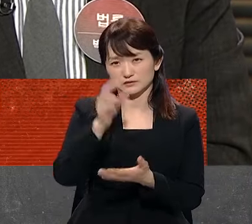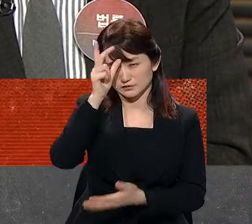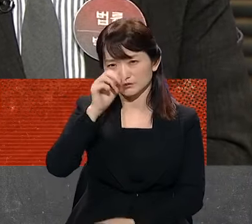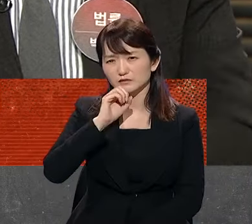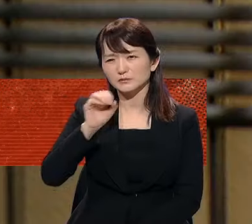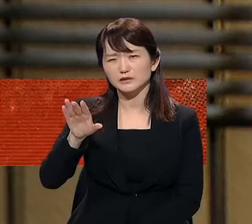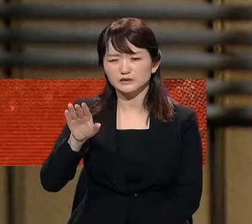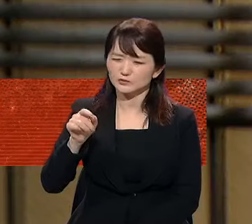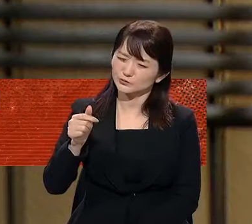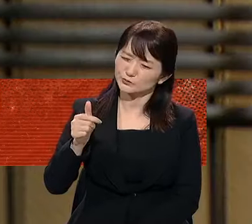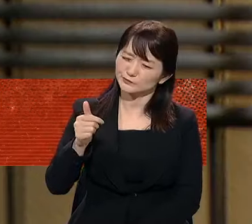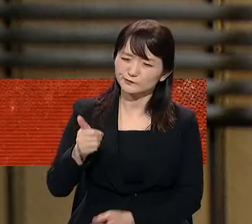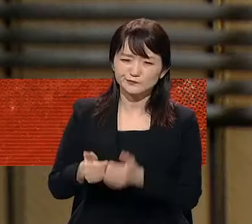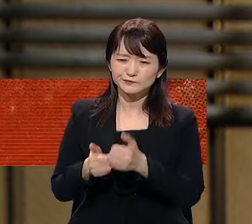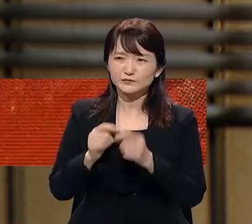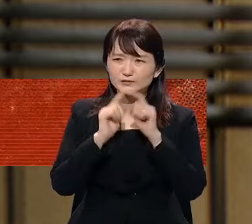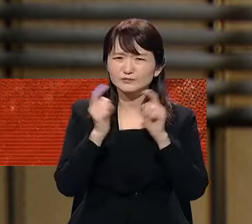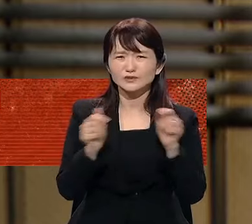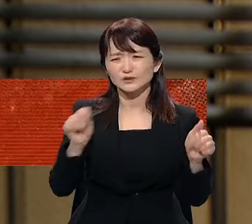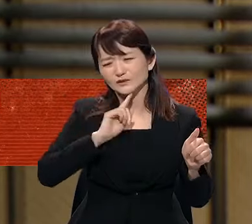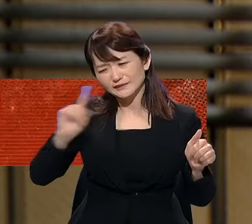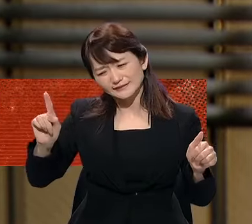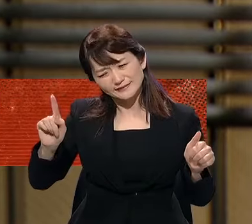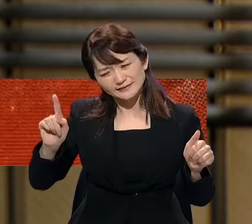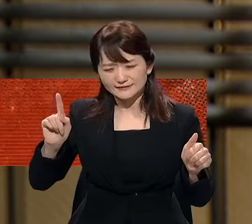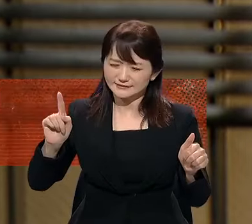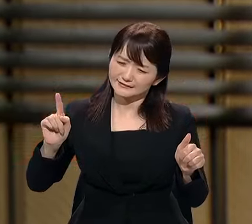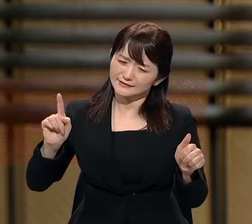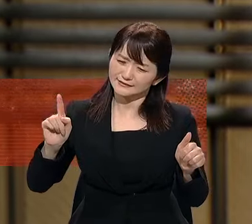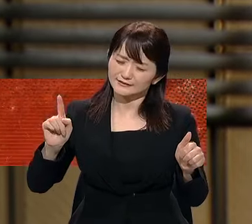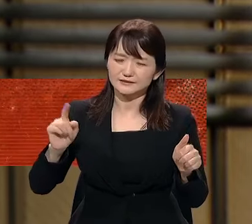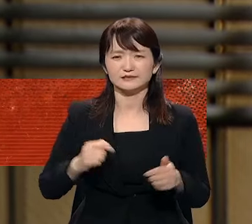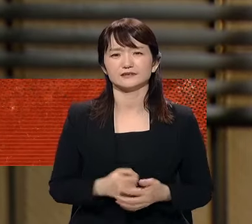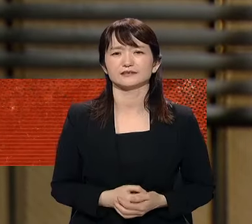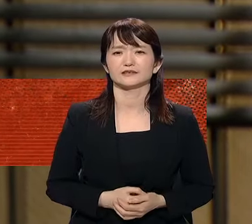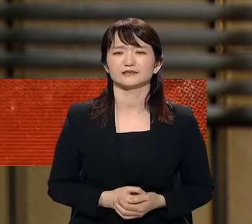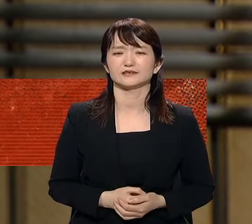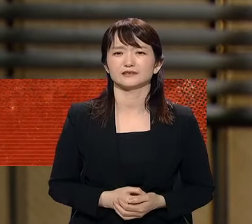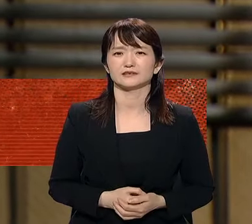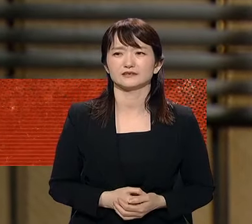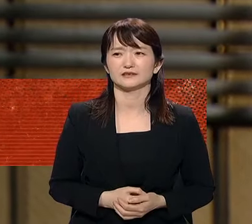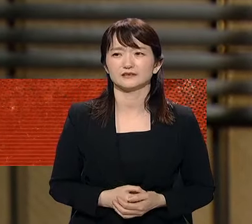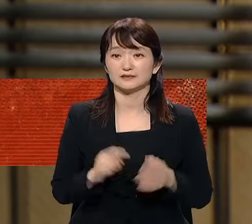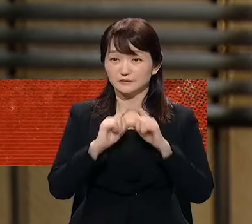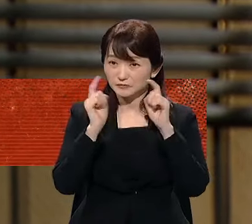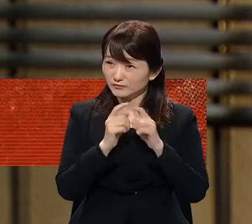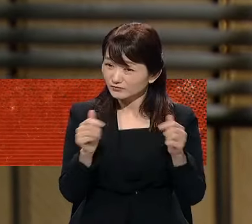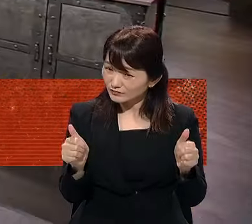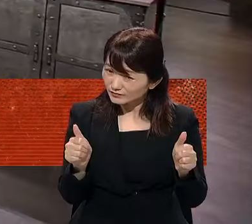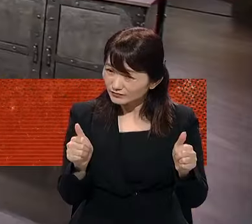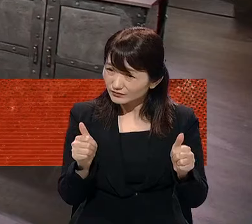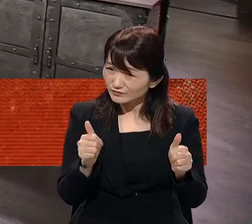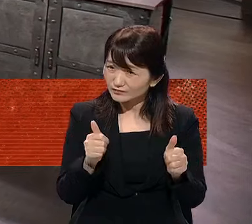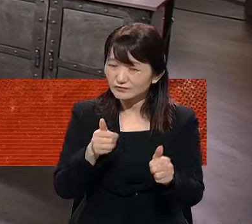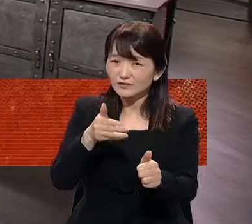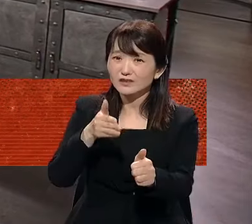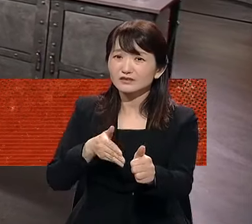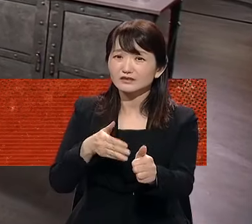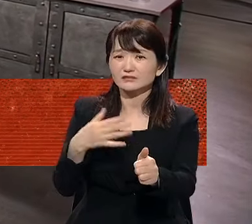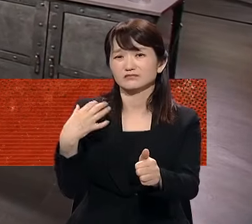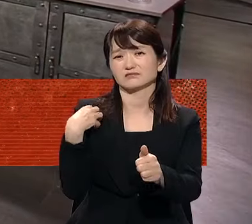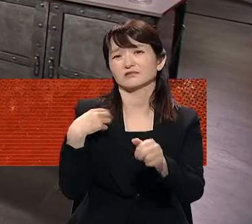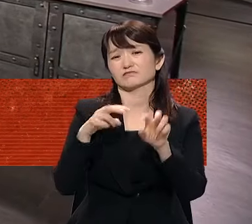그렇고 민사소송 제기하라고 민사소송 하기에는 또 돈도 그렇잖아요. 나 진짜 그러면 민사소송 하세요. 이거 너무 무책임한 얘기